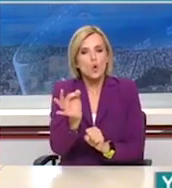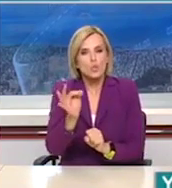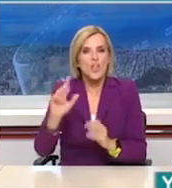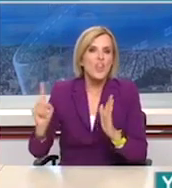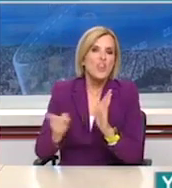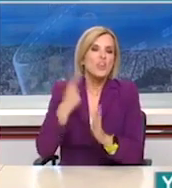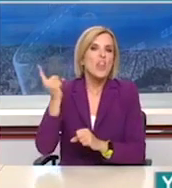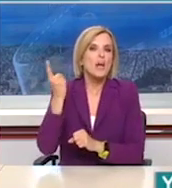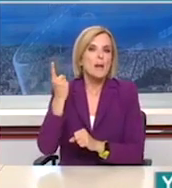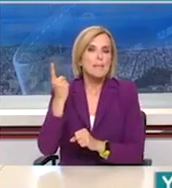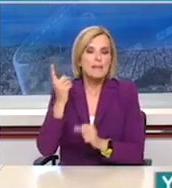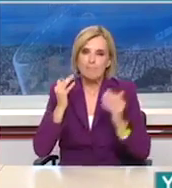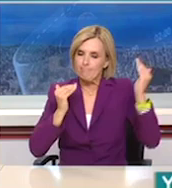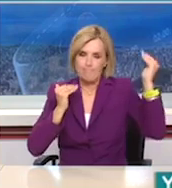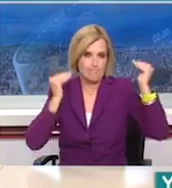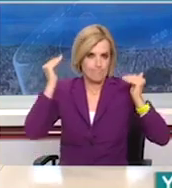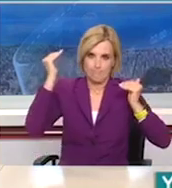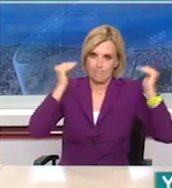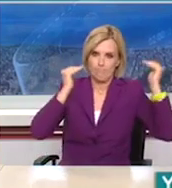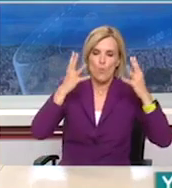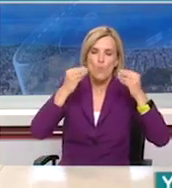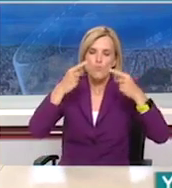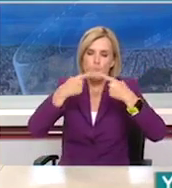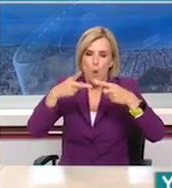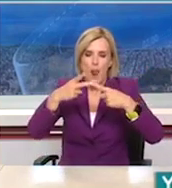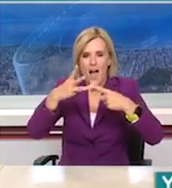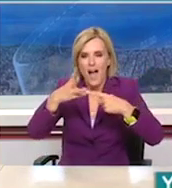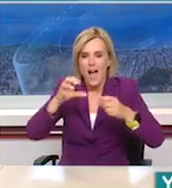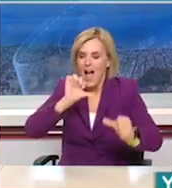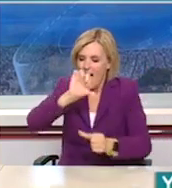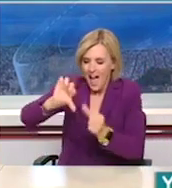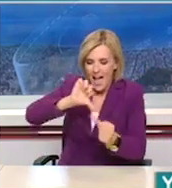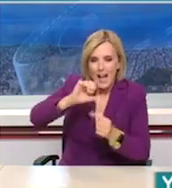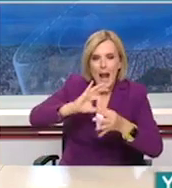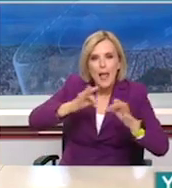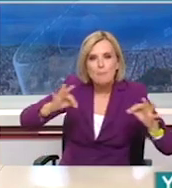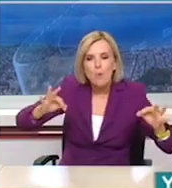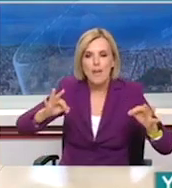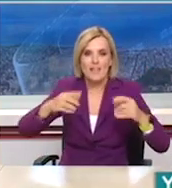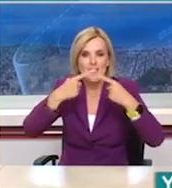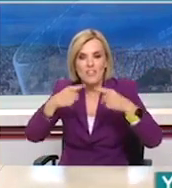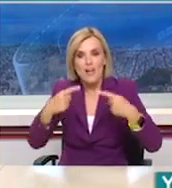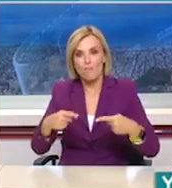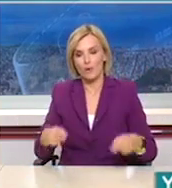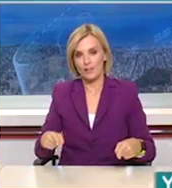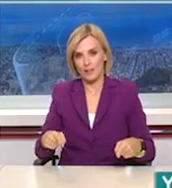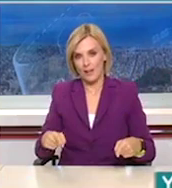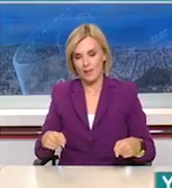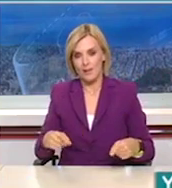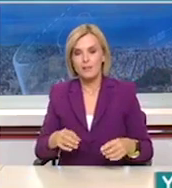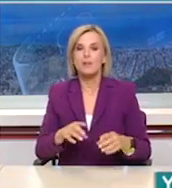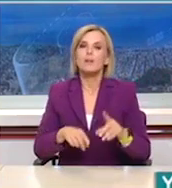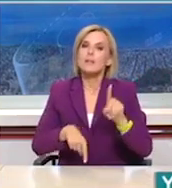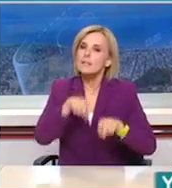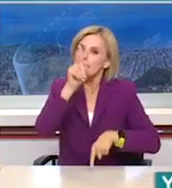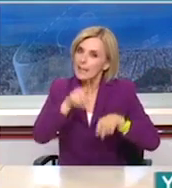αβεβαιότητας, η οποία έχει πολλαπλές μικρές λεπτομέρειες και πτυχές, στις οποίες αναφέρεται σε κάποιες από